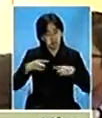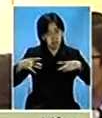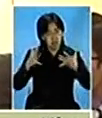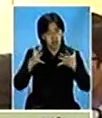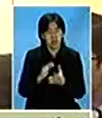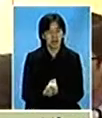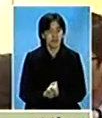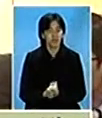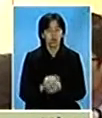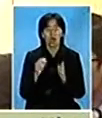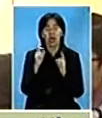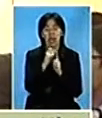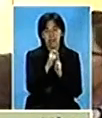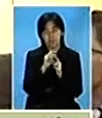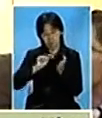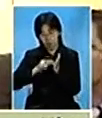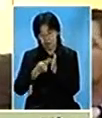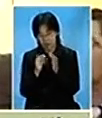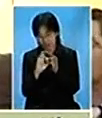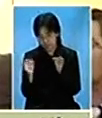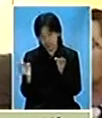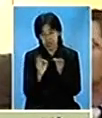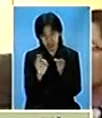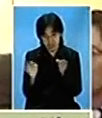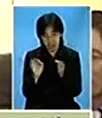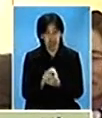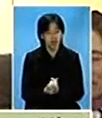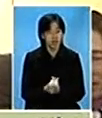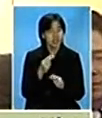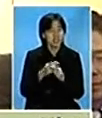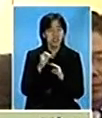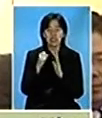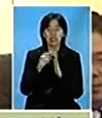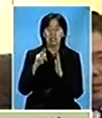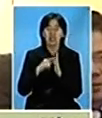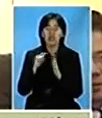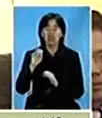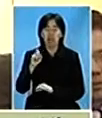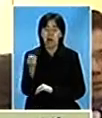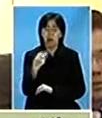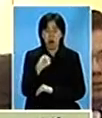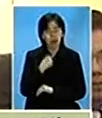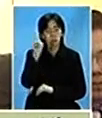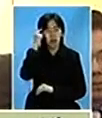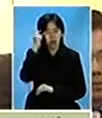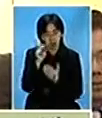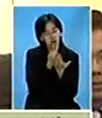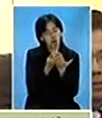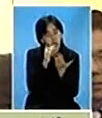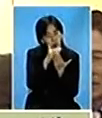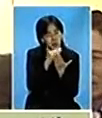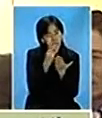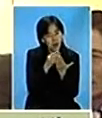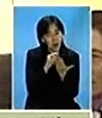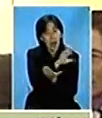อย่าง definition ที่ออกมาแล้วที่จริงๆก็พี่สุชาตินั่นแหละฮะเป็นคนบอกว่าเอ้ยเราอ่านนี้เราไม่รู้เรื่องเราไปดูของนู้นแล้วกันแล้ว